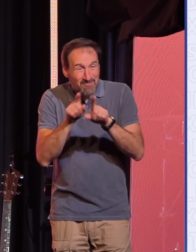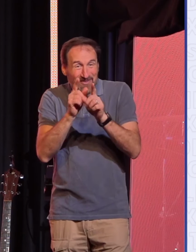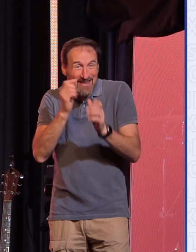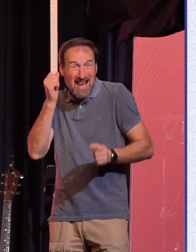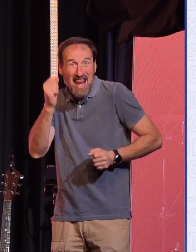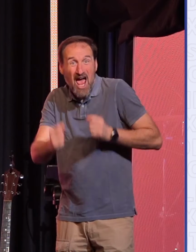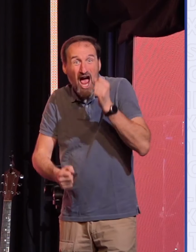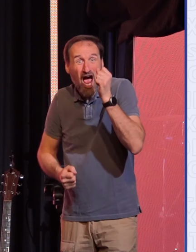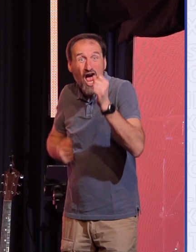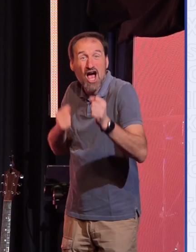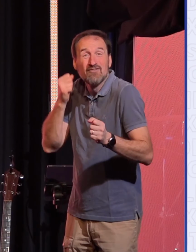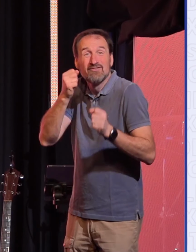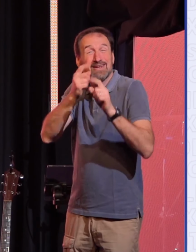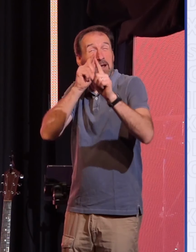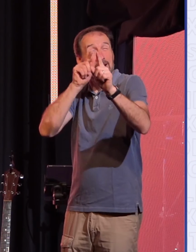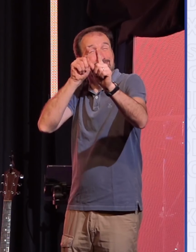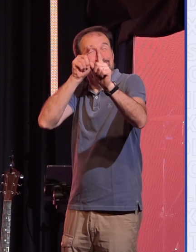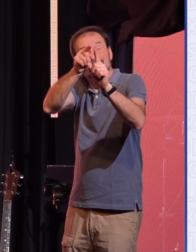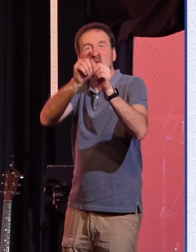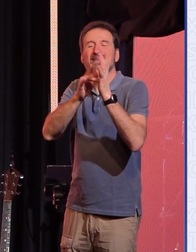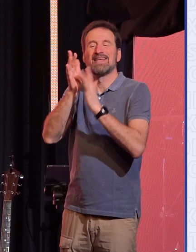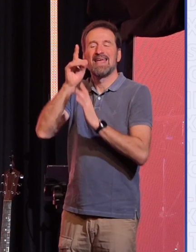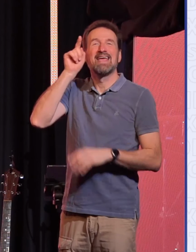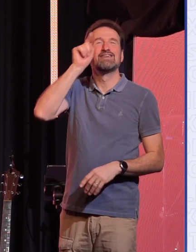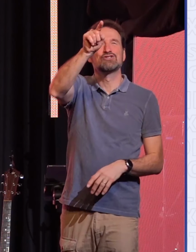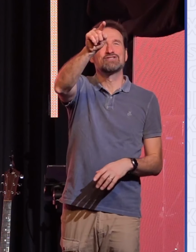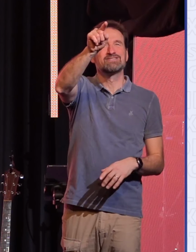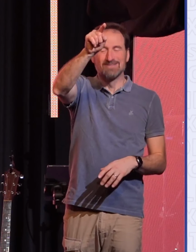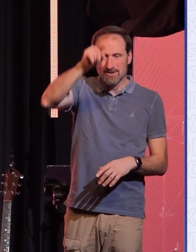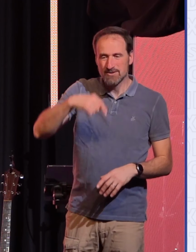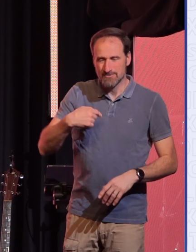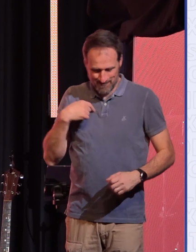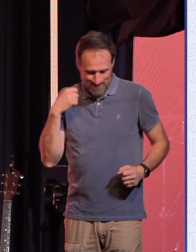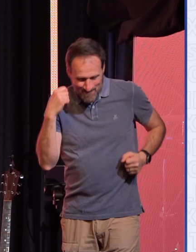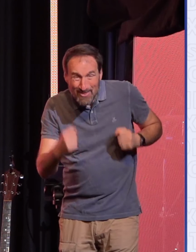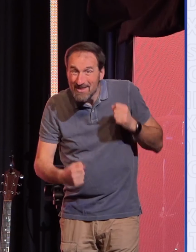Und irgendwann wirst du feststellen, dass jemand mit dir mitläuft